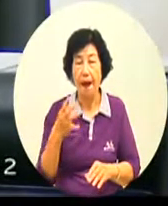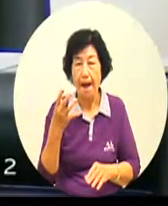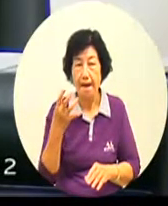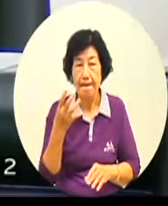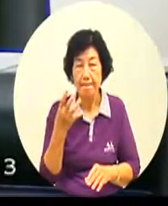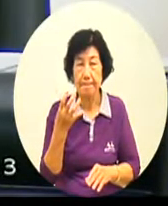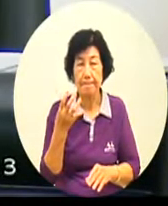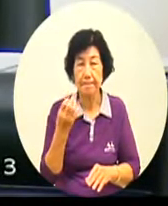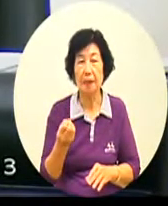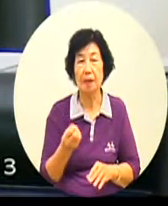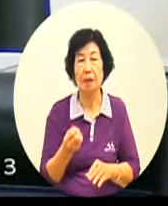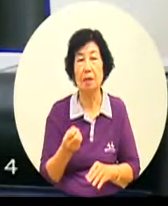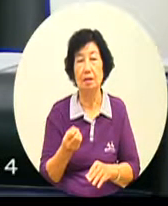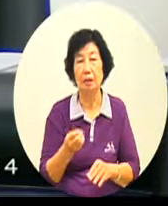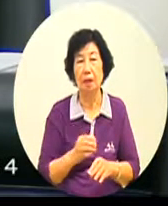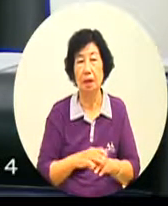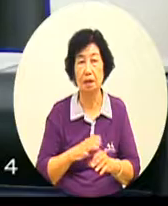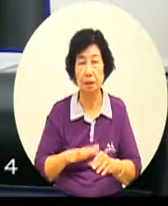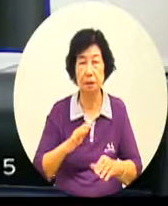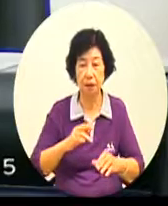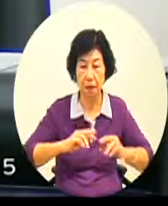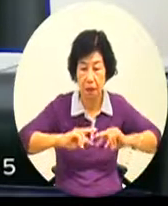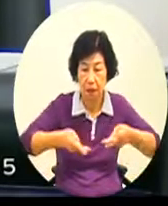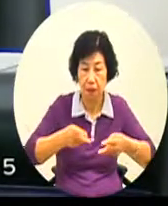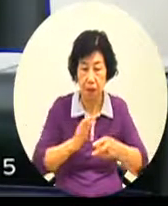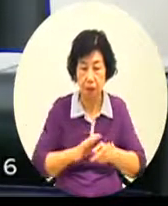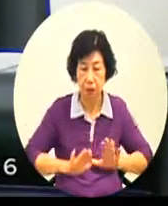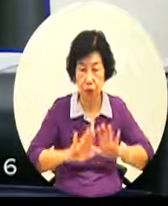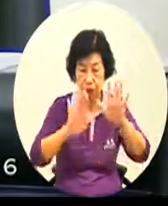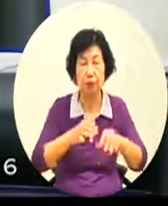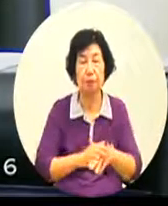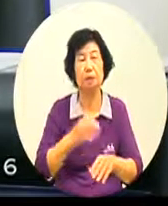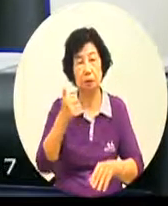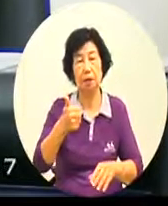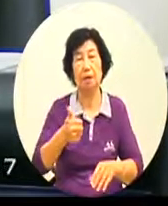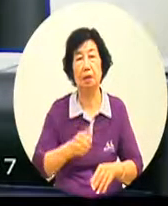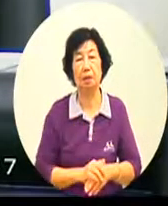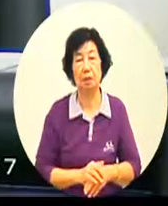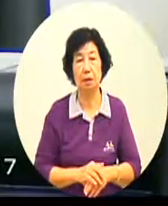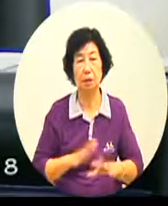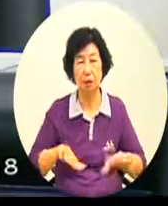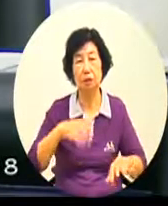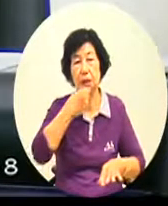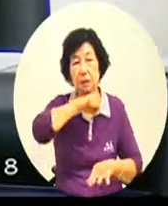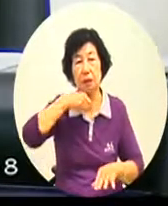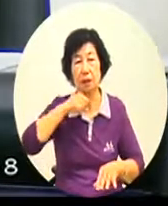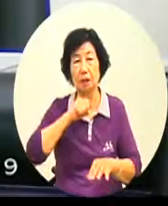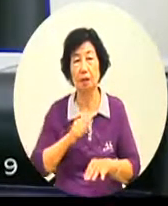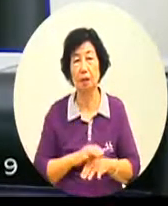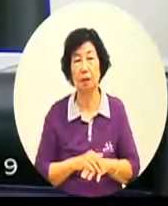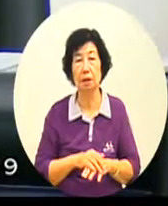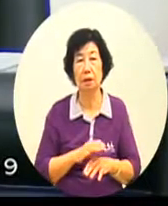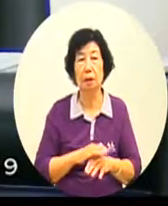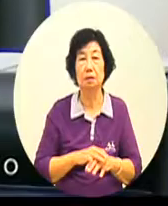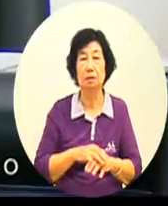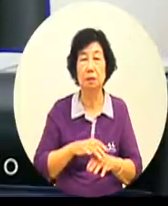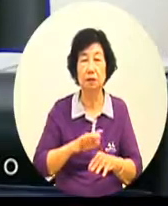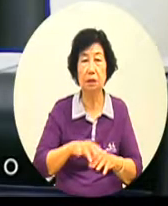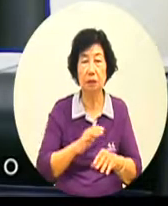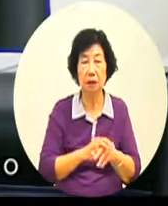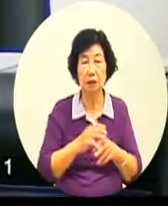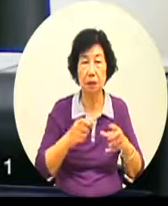那我想台湾目前是可以说是工时前三名了